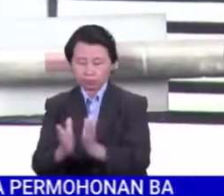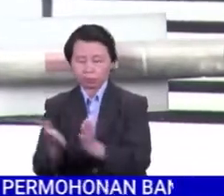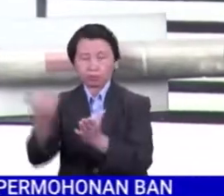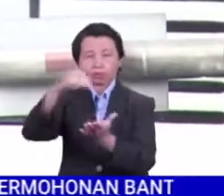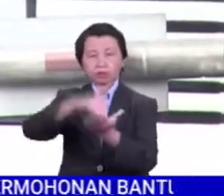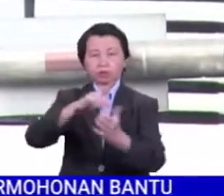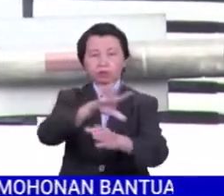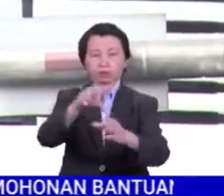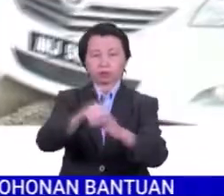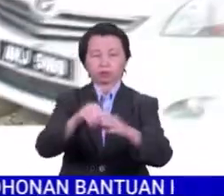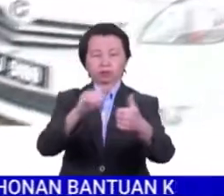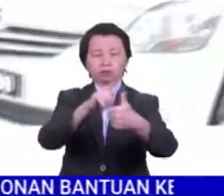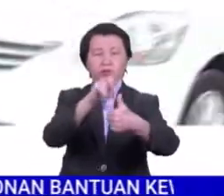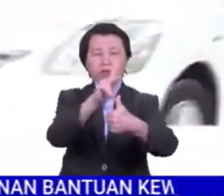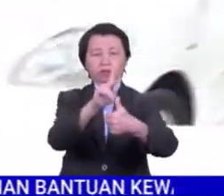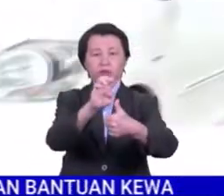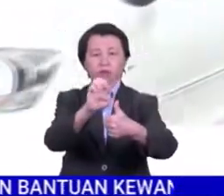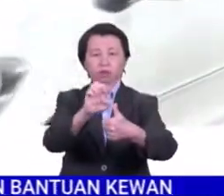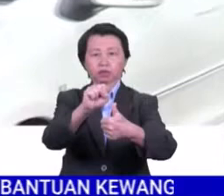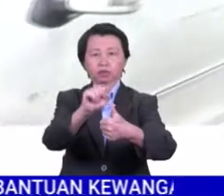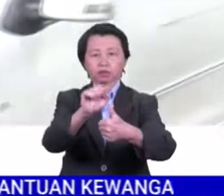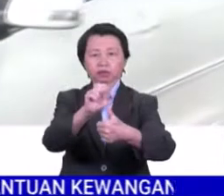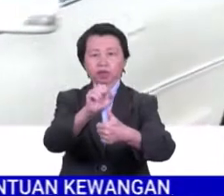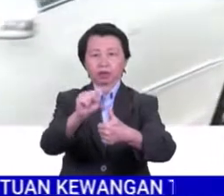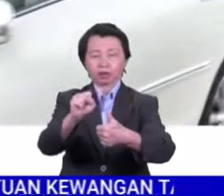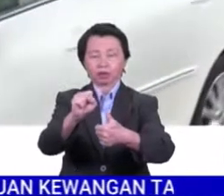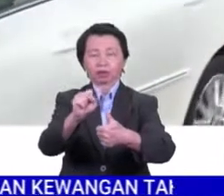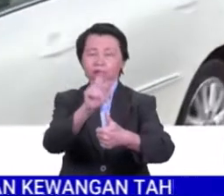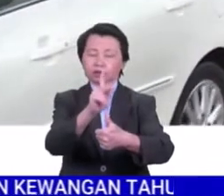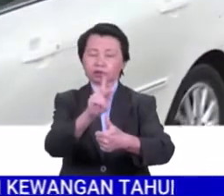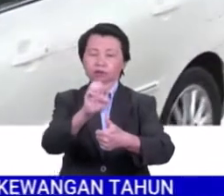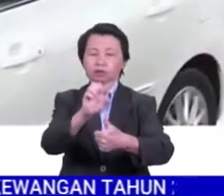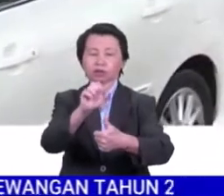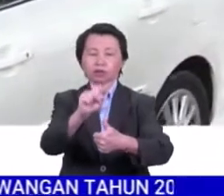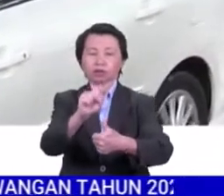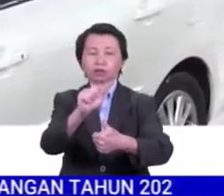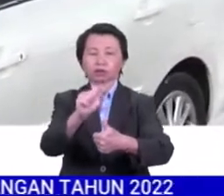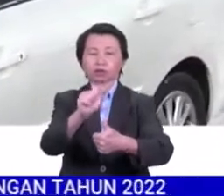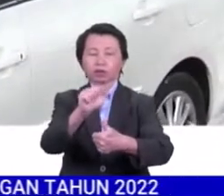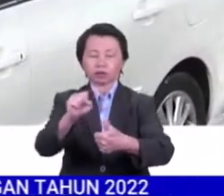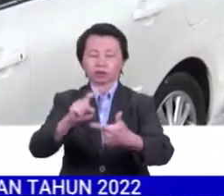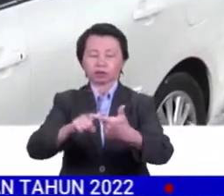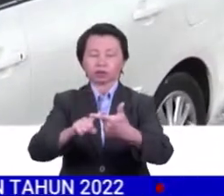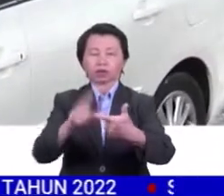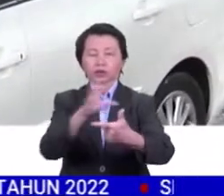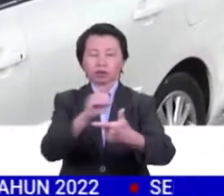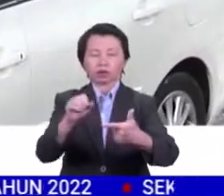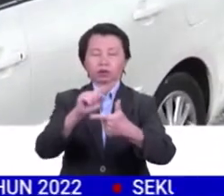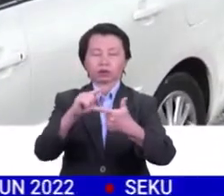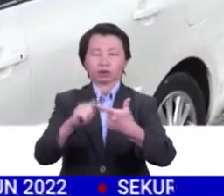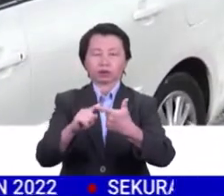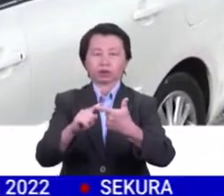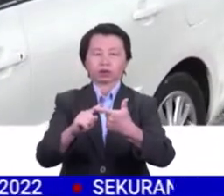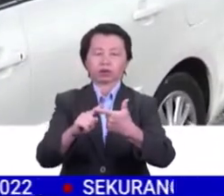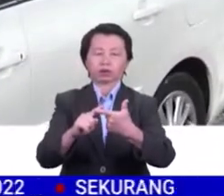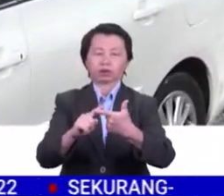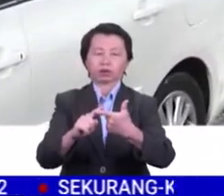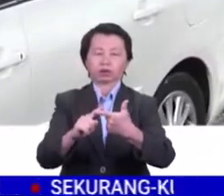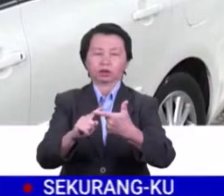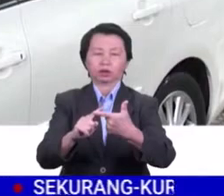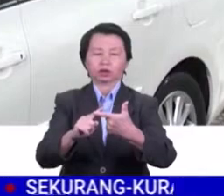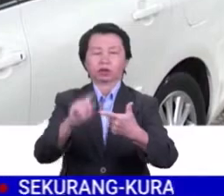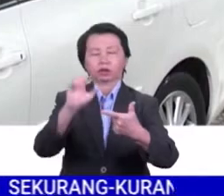semula melibatkan kesas Siran berhad yang menguruskan lebuh Raya Shah Alam kesas serta Syarikat mengurus air banjir dan terowong sinina